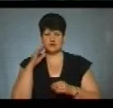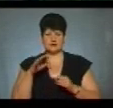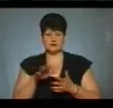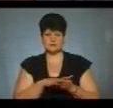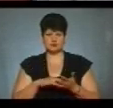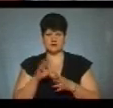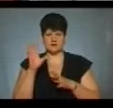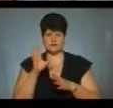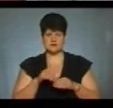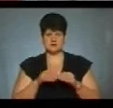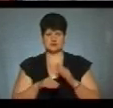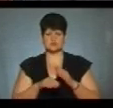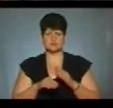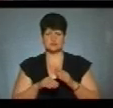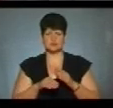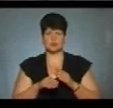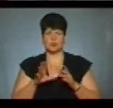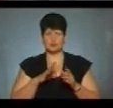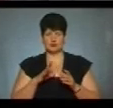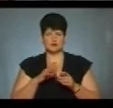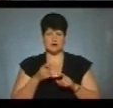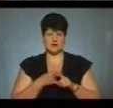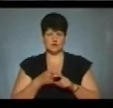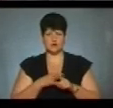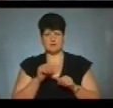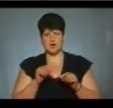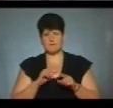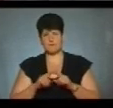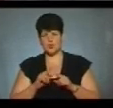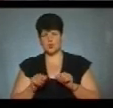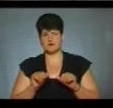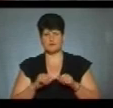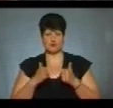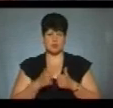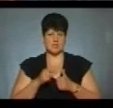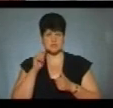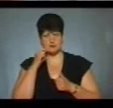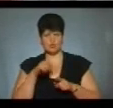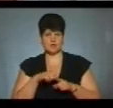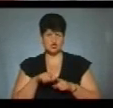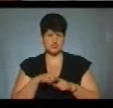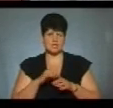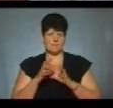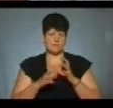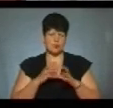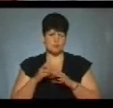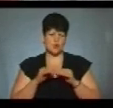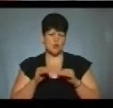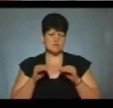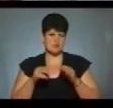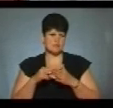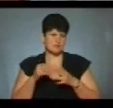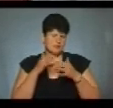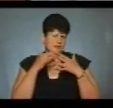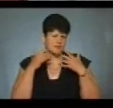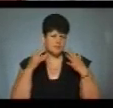насадження. Була картопля, городина, морква, буряк, цибуля, часник, помідори, розсади ми